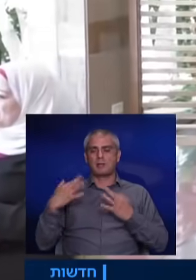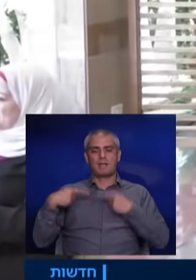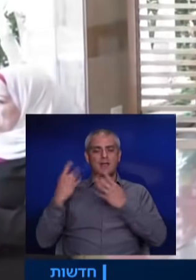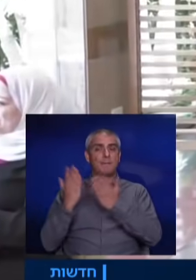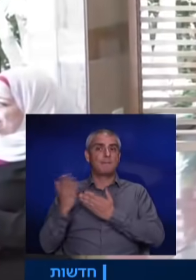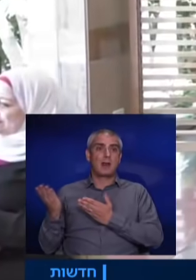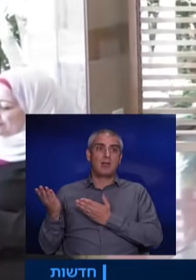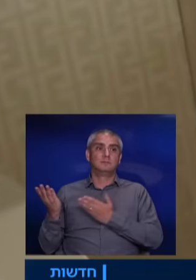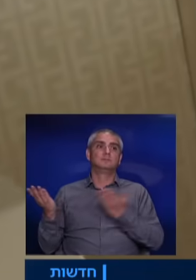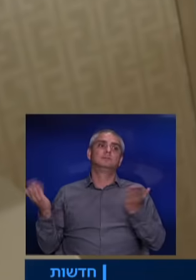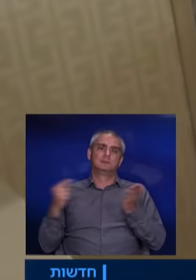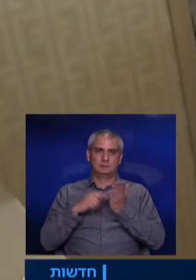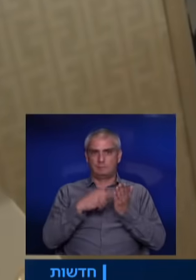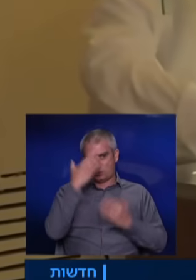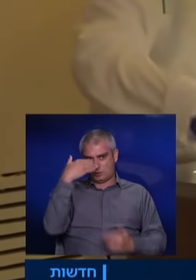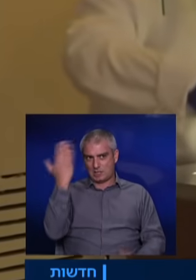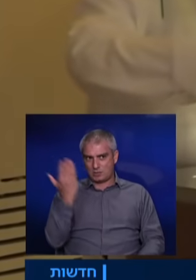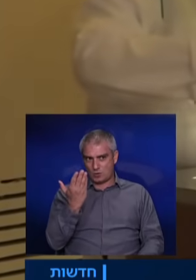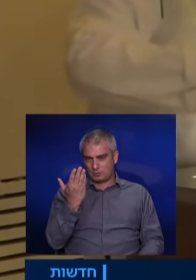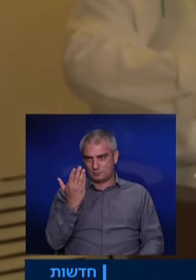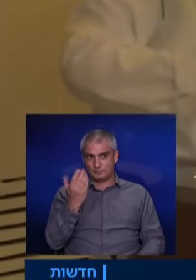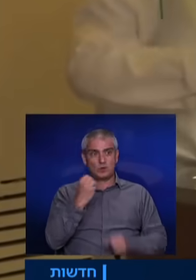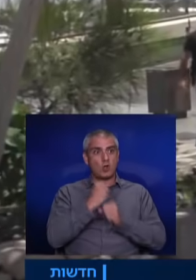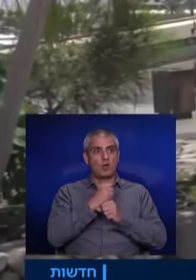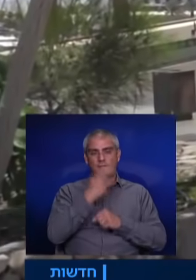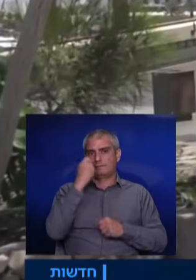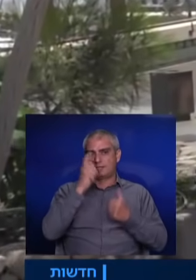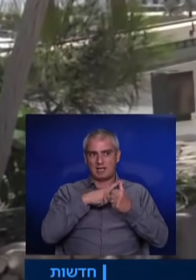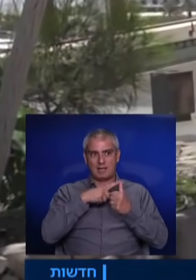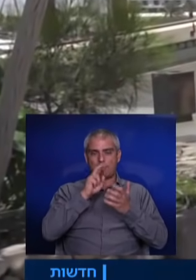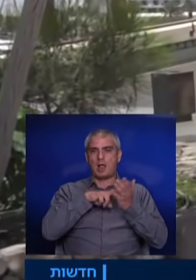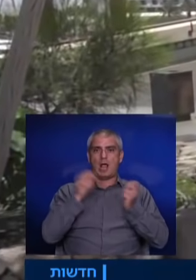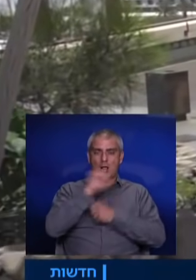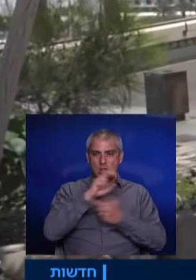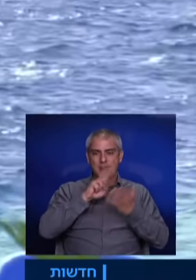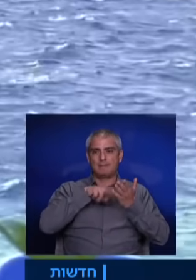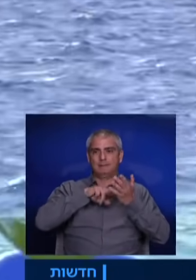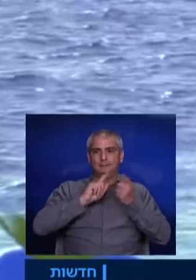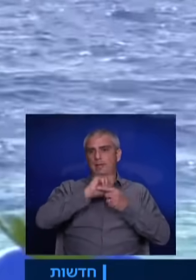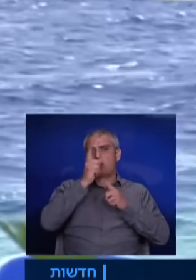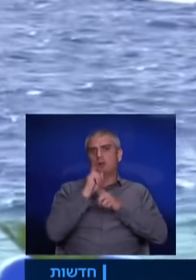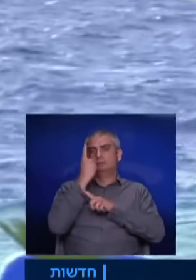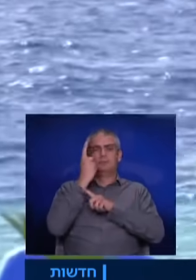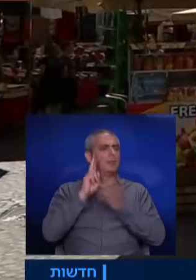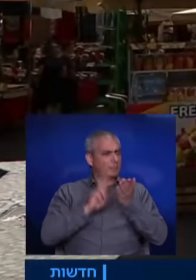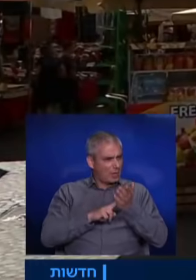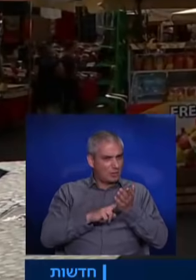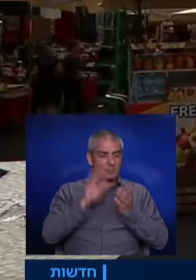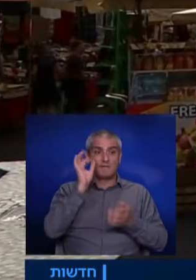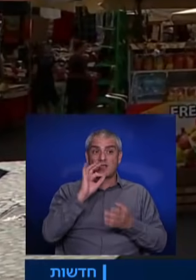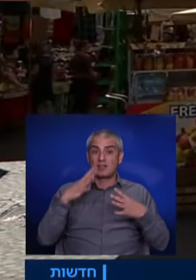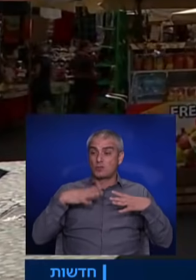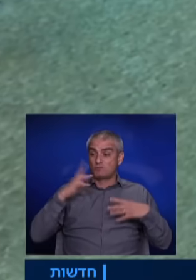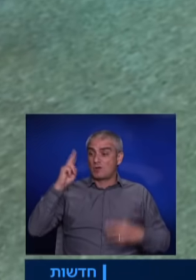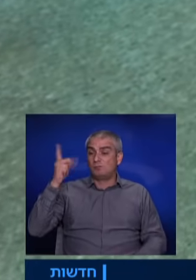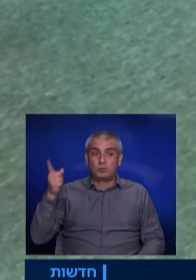באילת? הסיבות ידועות. העובדים כאן יקרים, הארנונה, המיסים, הכל כנראה נכון, ועדיין, כשחופשה